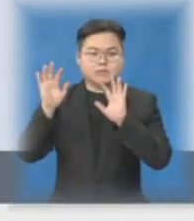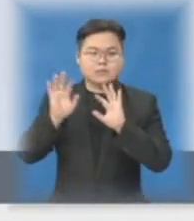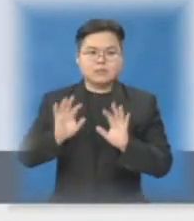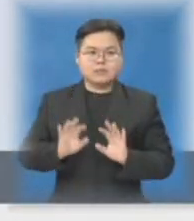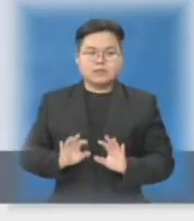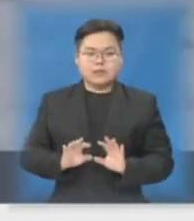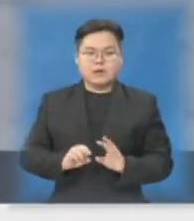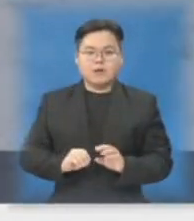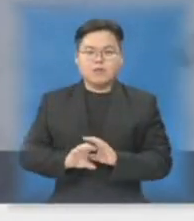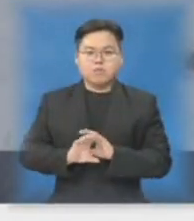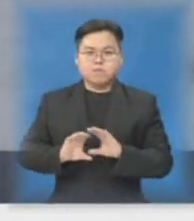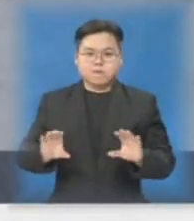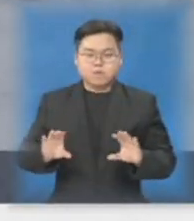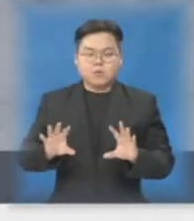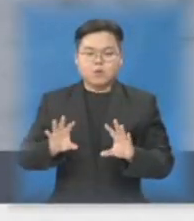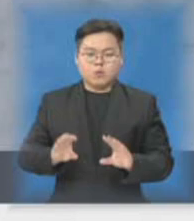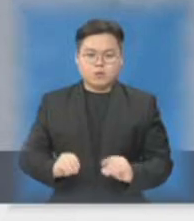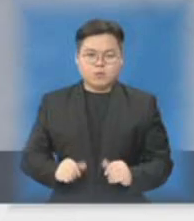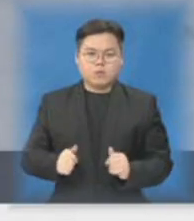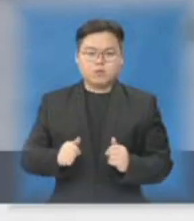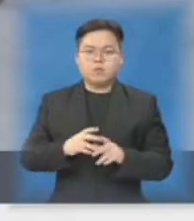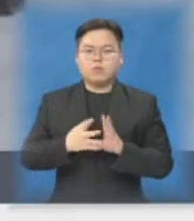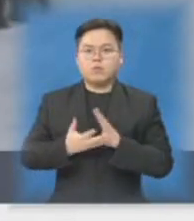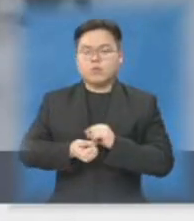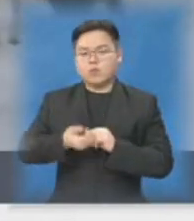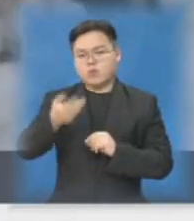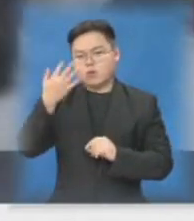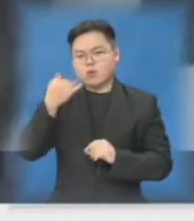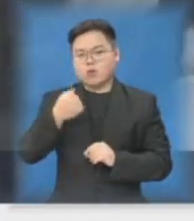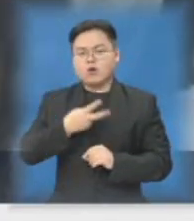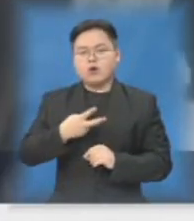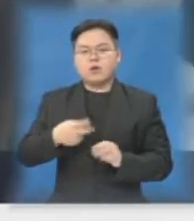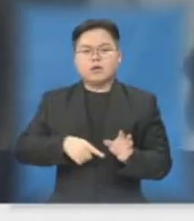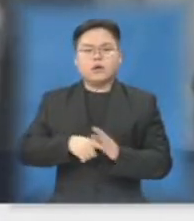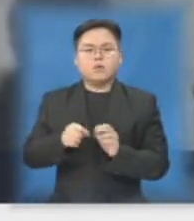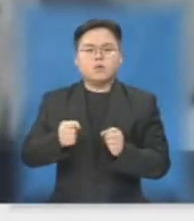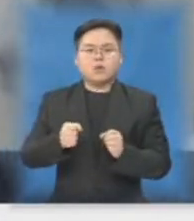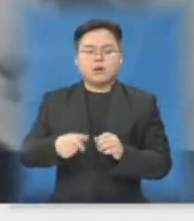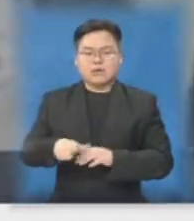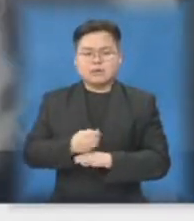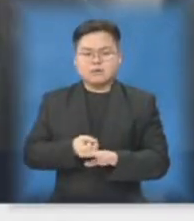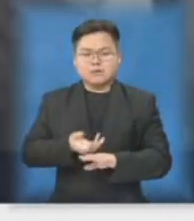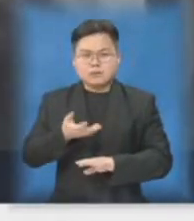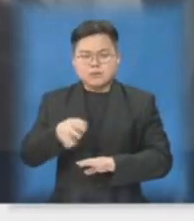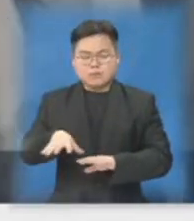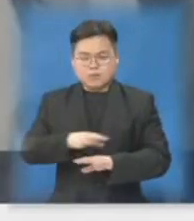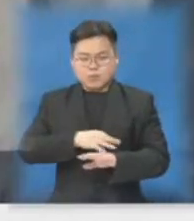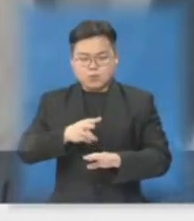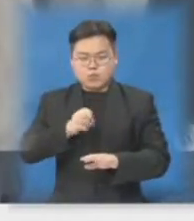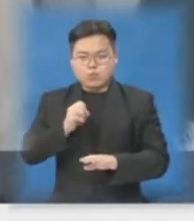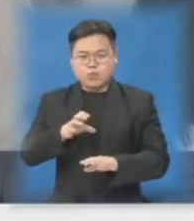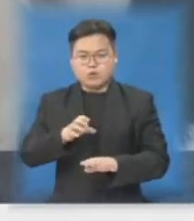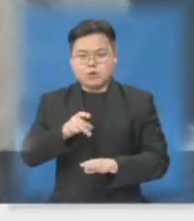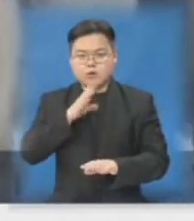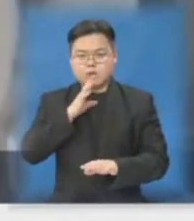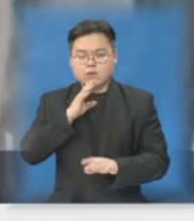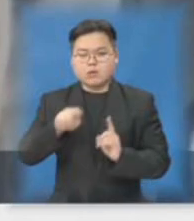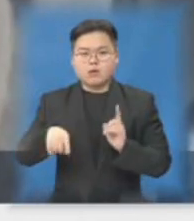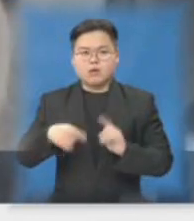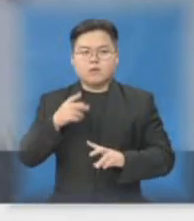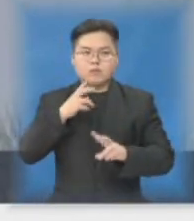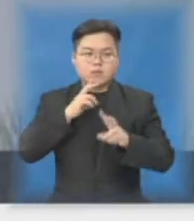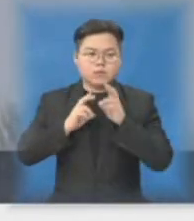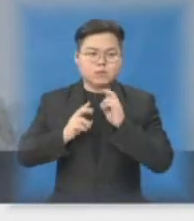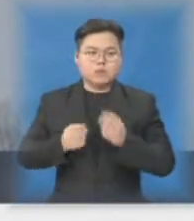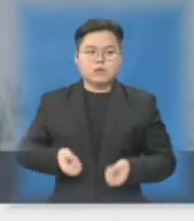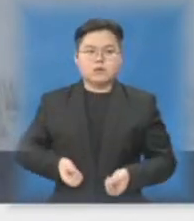байгаа. Гэвч энэ сарын 22-наас эхлээд эрс хүүтрэх тул газрын өнгөн хэсэгт мөсөн бүрхүүл тогтсноор илүү их эрсдэл